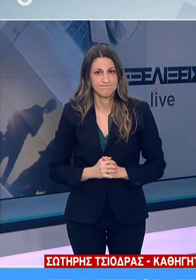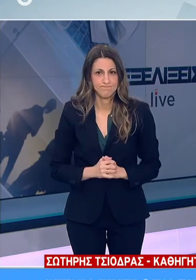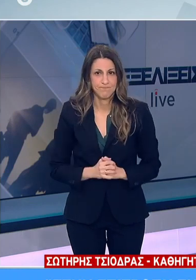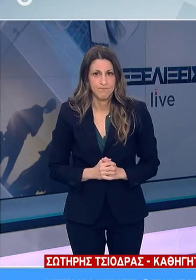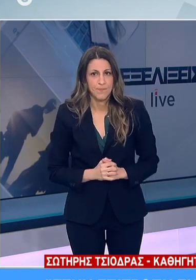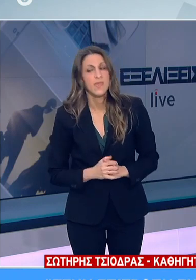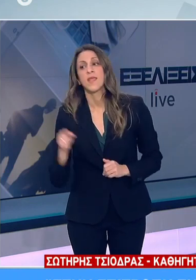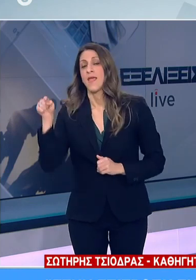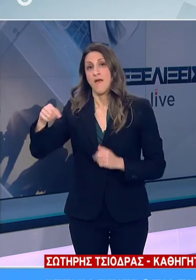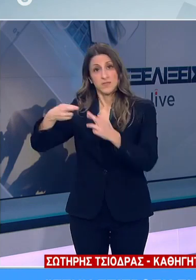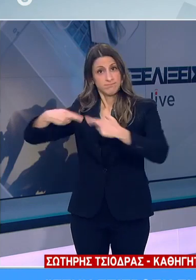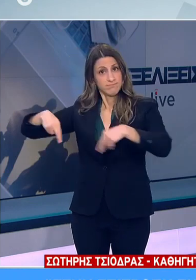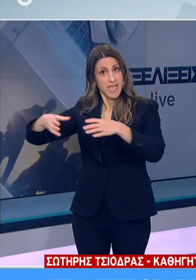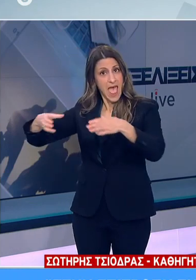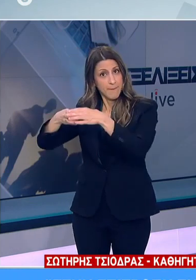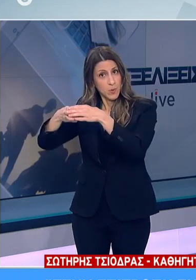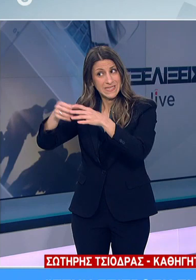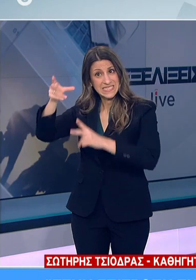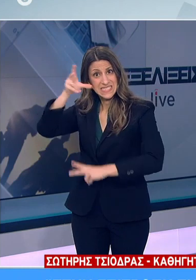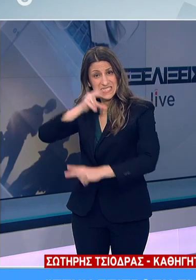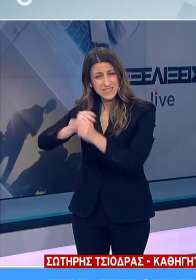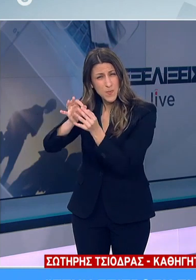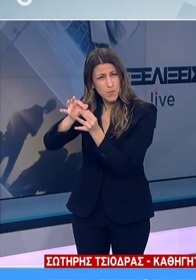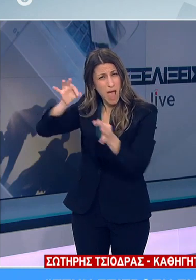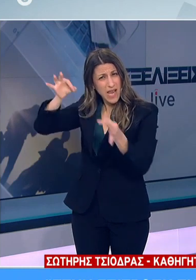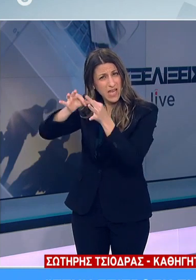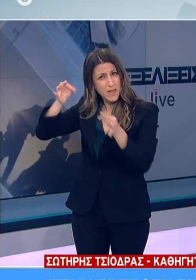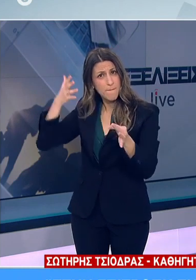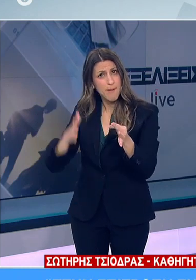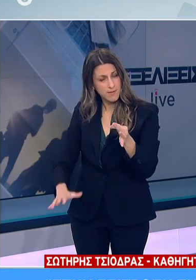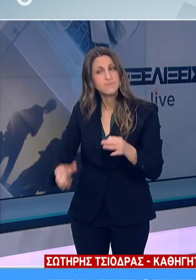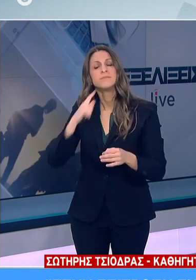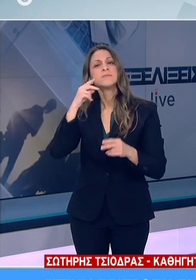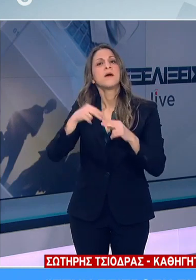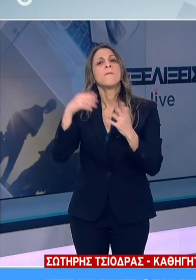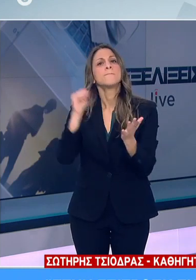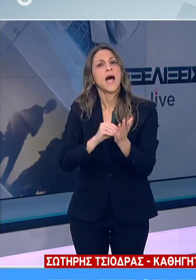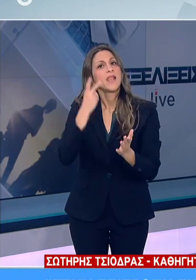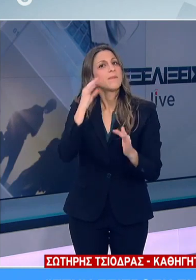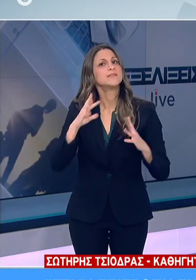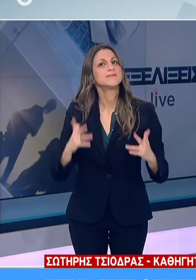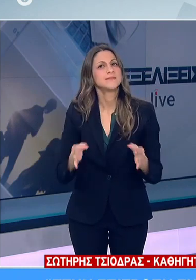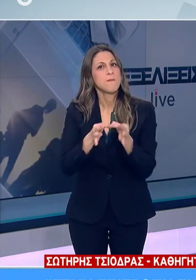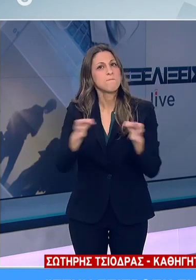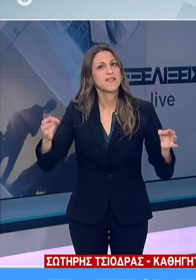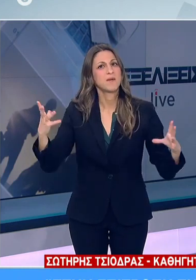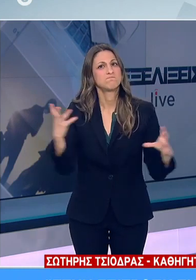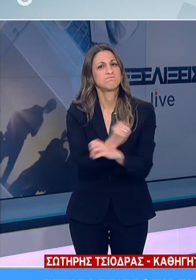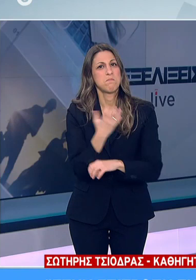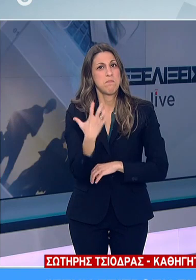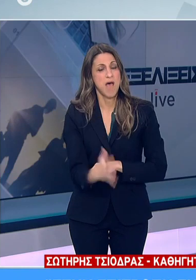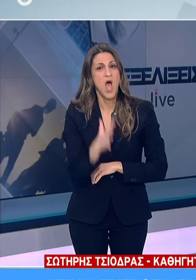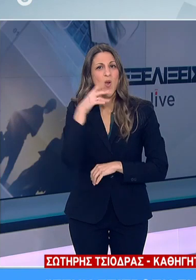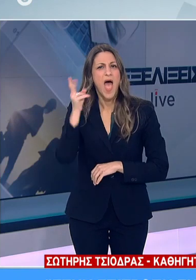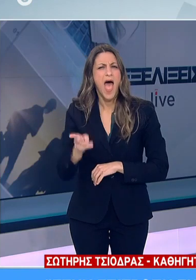από αυτή την αναλυτική συζήτηση που ακόμα συνεχίζεται ότι τα μέτρα μας έδρασαν και ατομικά τα περισσότερα, περιορίζοντας τον